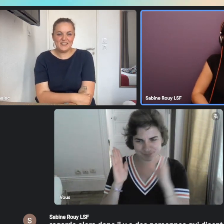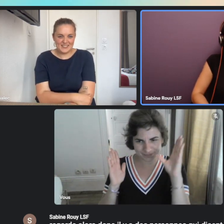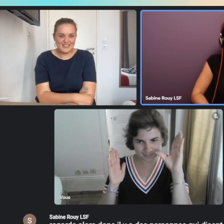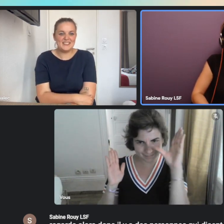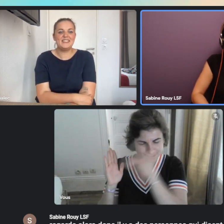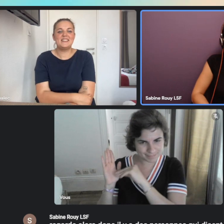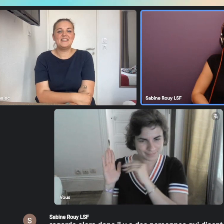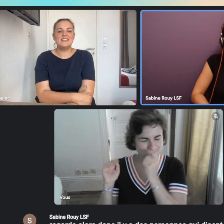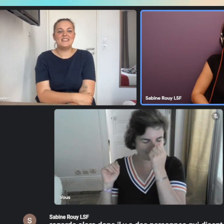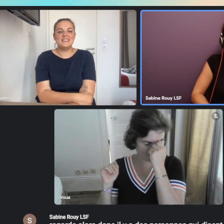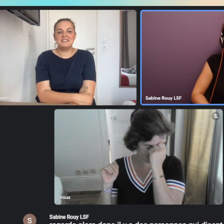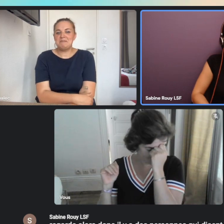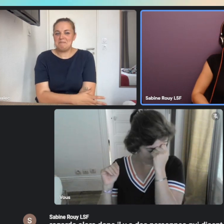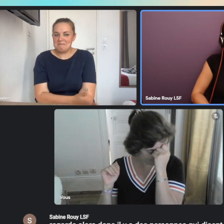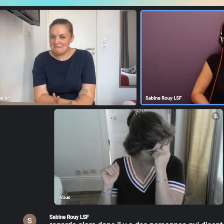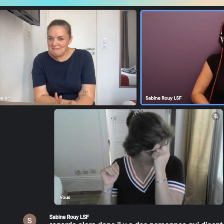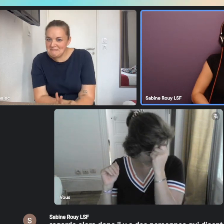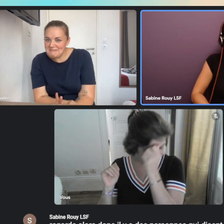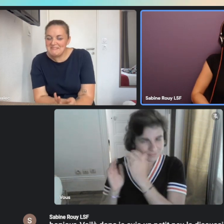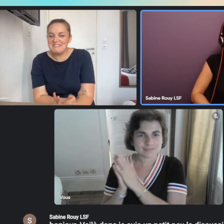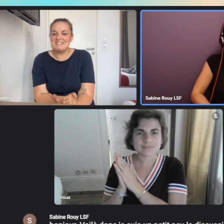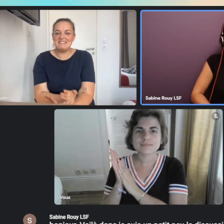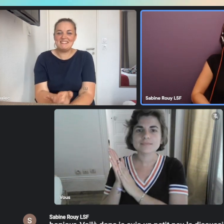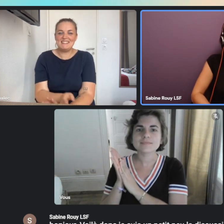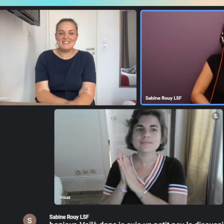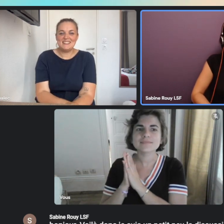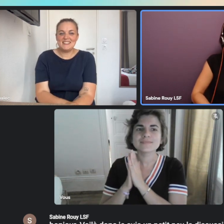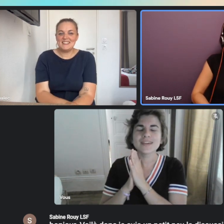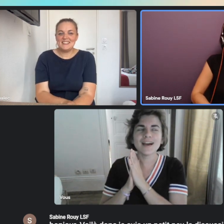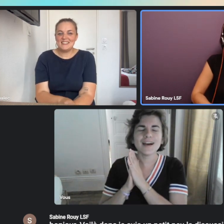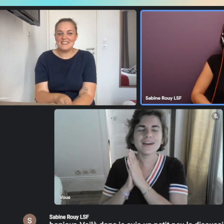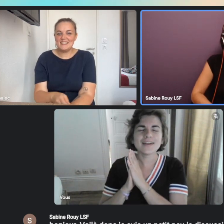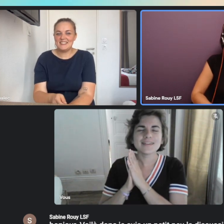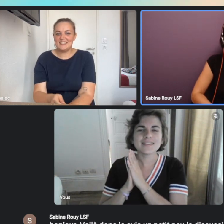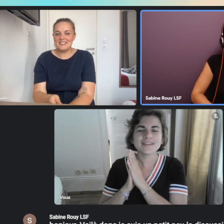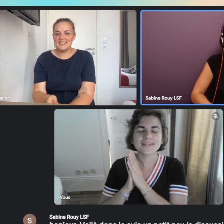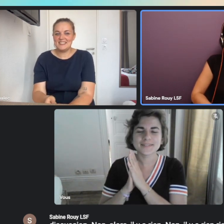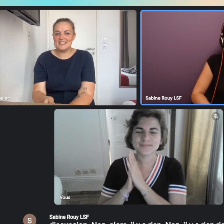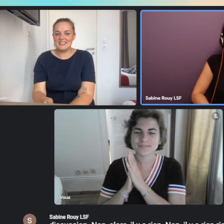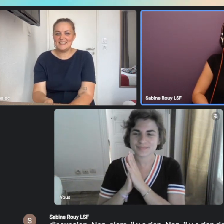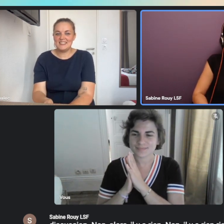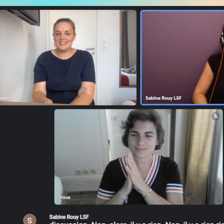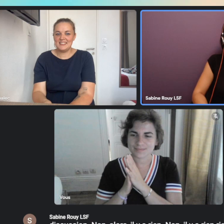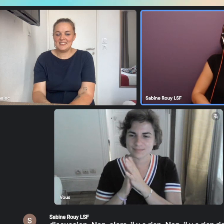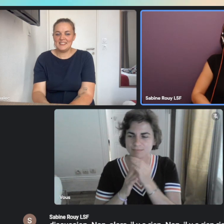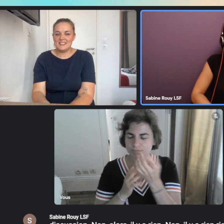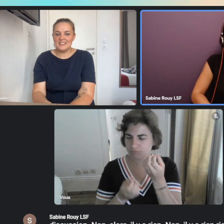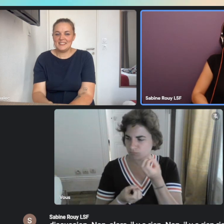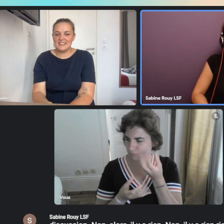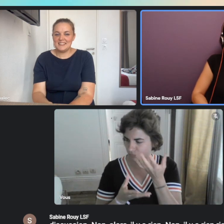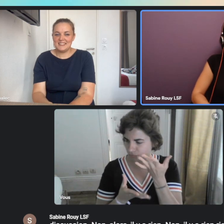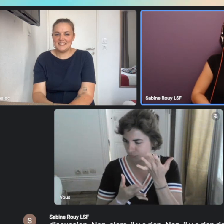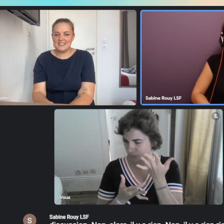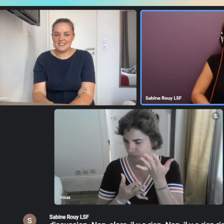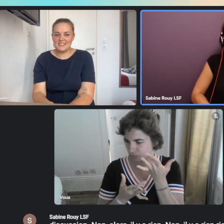et donc le bullet journal, j'ai voulu faire le lien et en fait, ça m'est sorti de l'esprit.